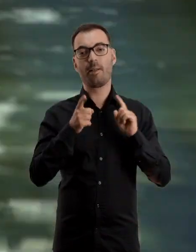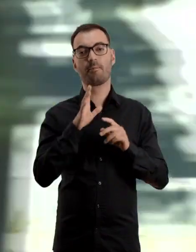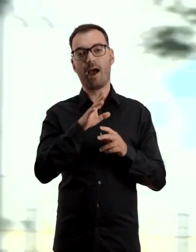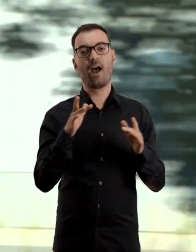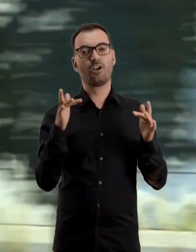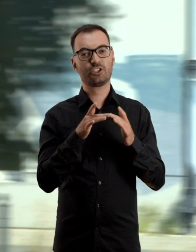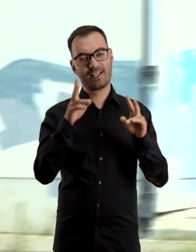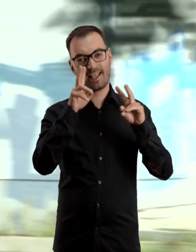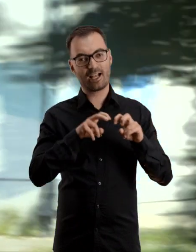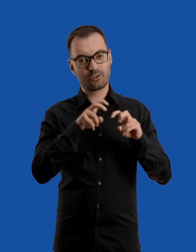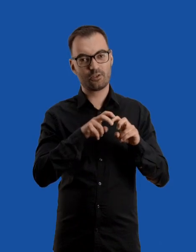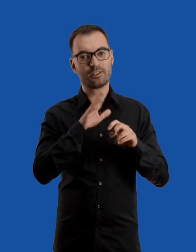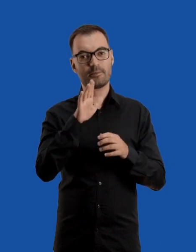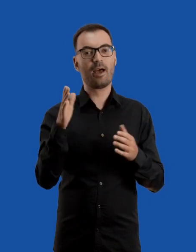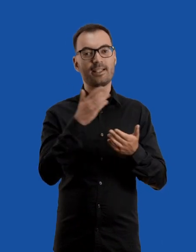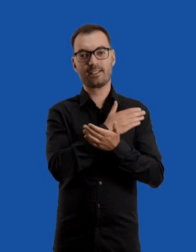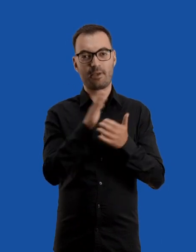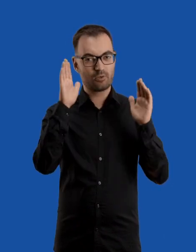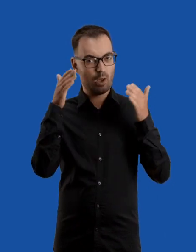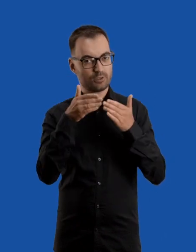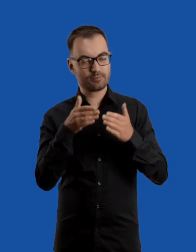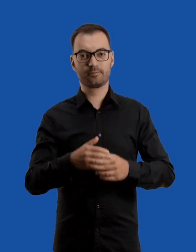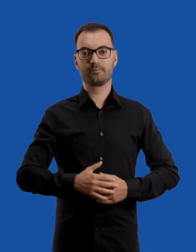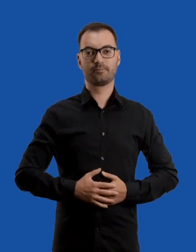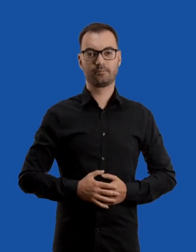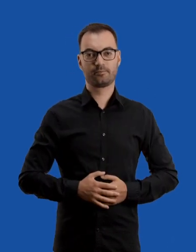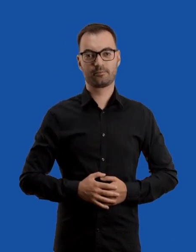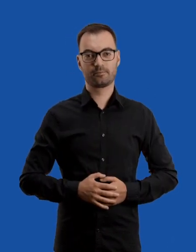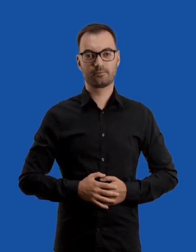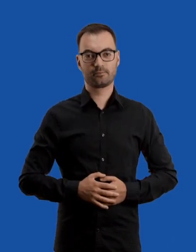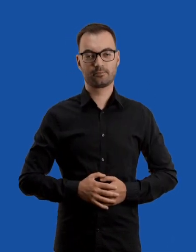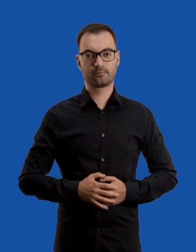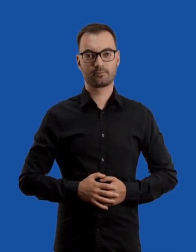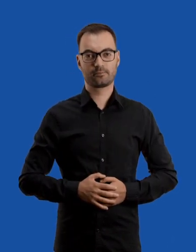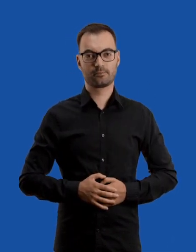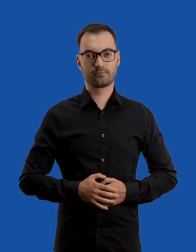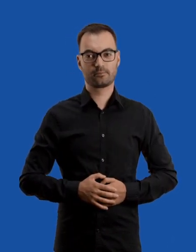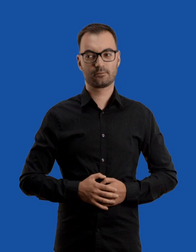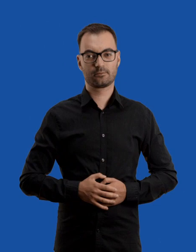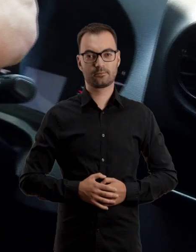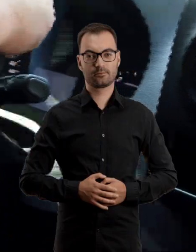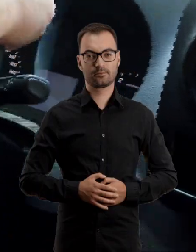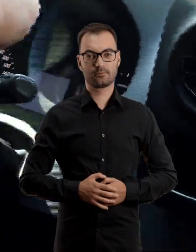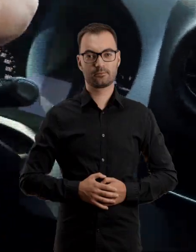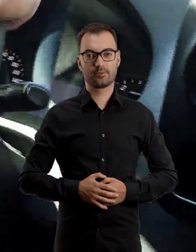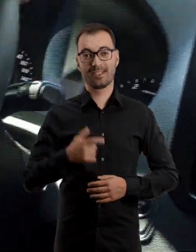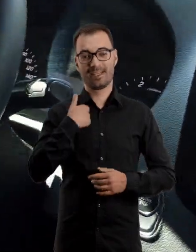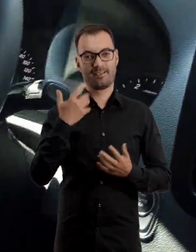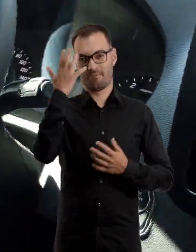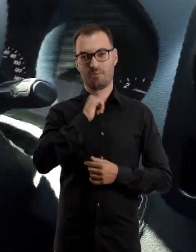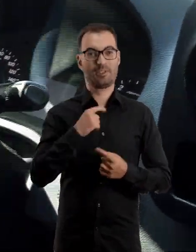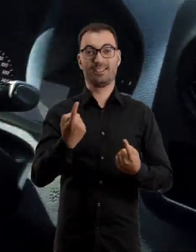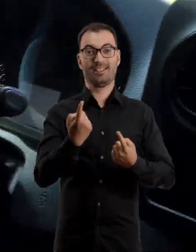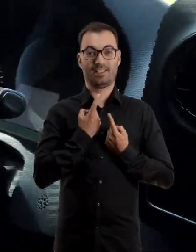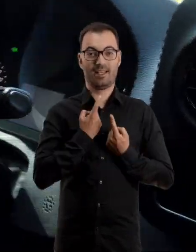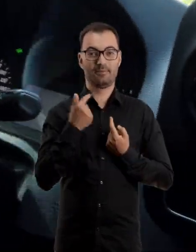zakresie spektrum autyzmu. Wojciech Lochmajer, student UW. Nie wyobrażam sobie